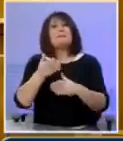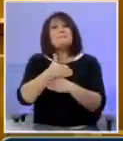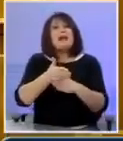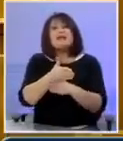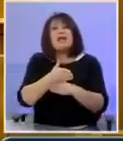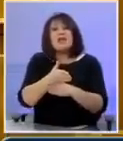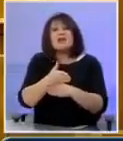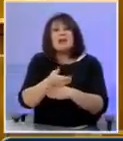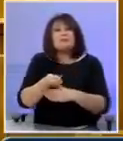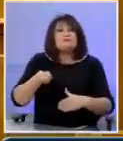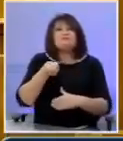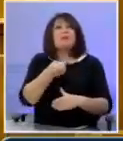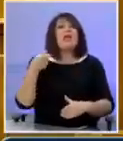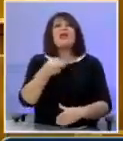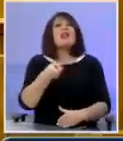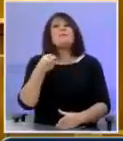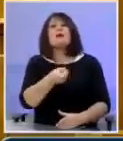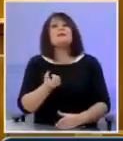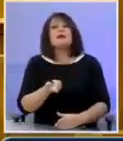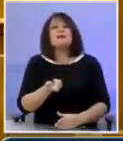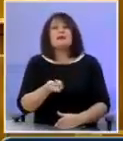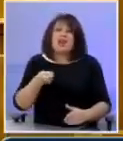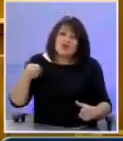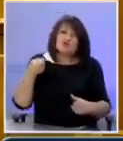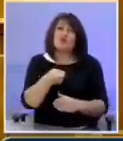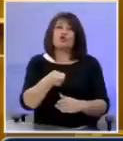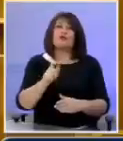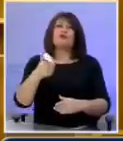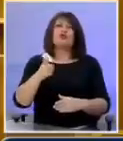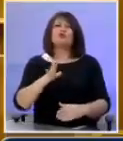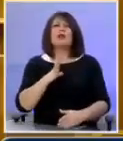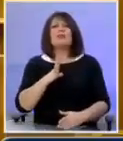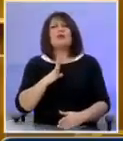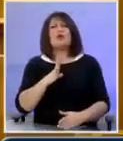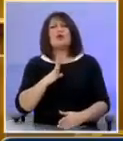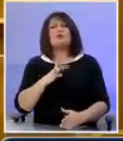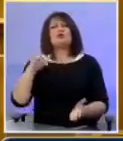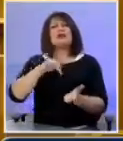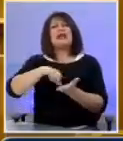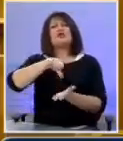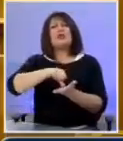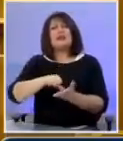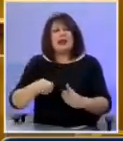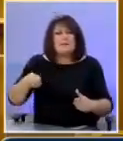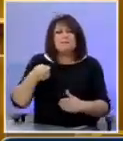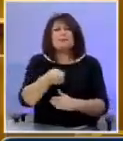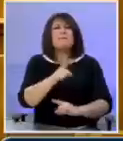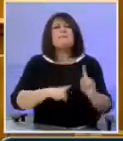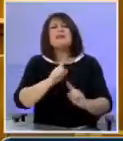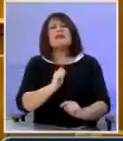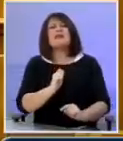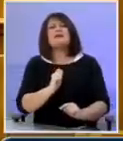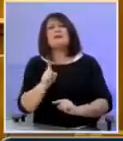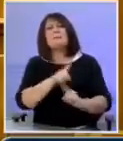μαχαίρια τους εγκληματίες για να σκοτώνουν φτωχούς ανθρώπους σστο κέντρο της αθήνας ποιοι